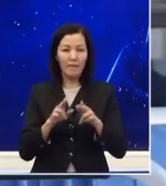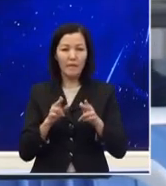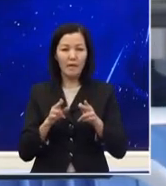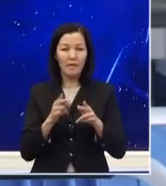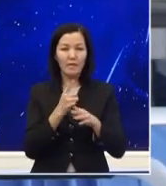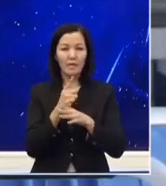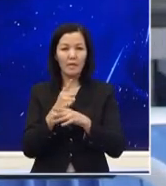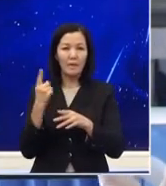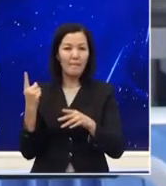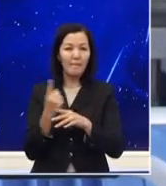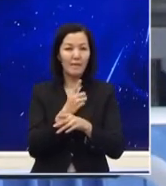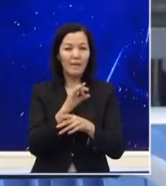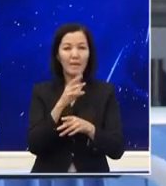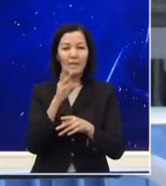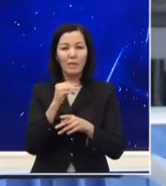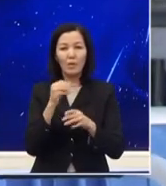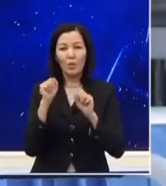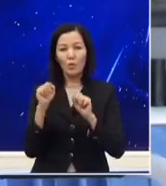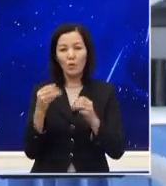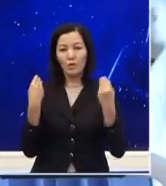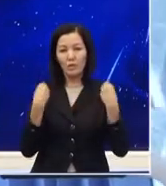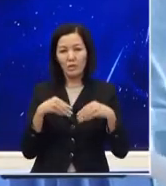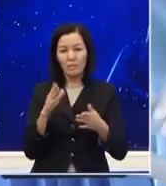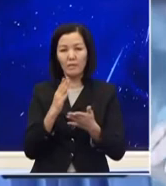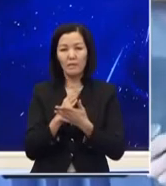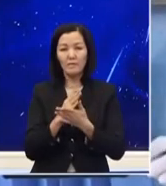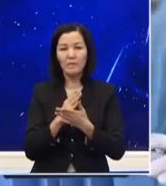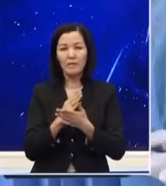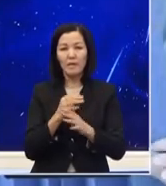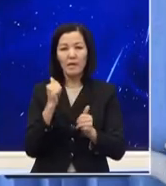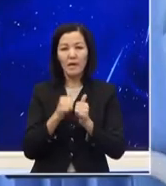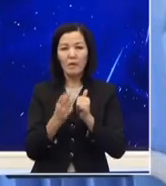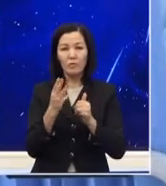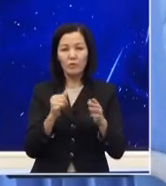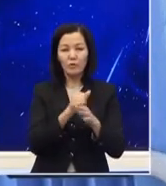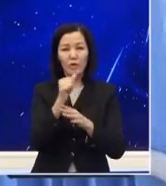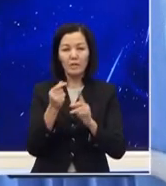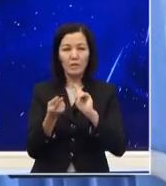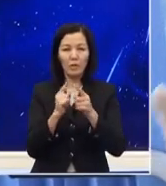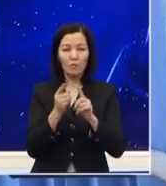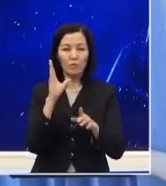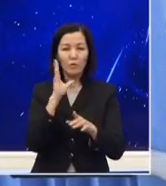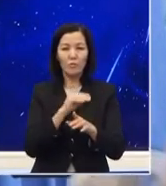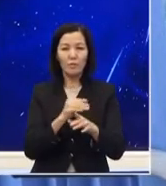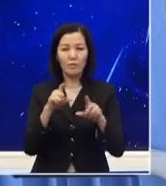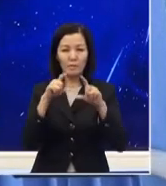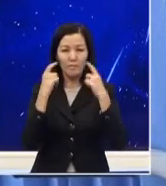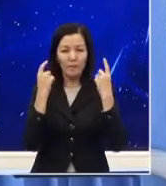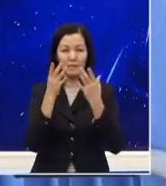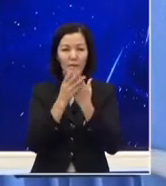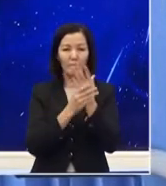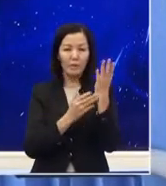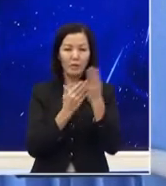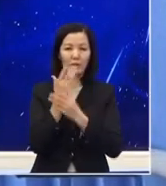бір ретті қолданатын қорғаныш киімдерінде жүреміз. Және де әр 3 сағат сайын ауыстырып отырамыз. Сонымен қатар маска,